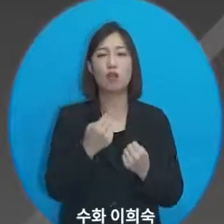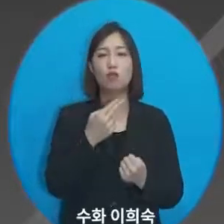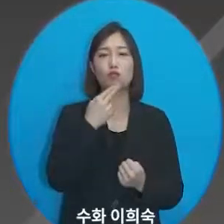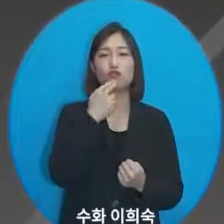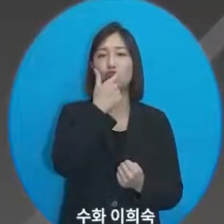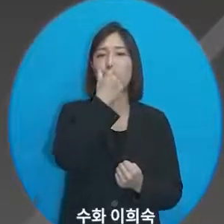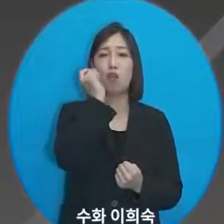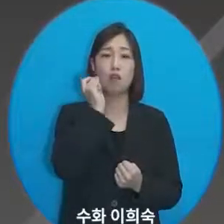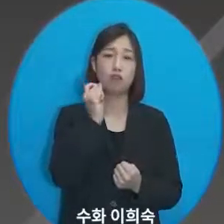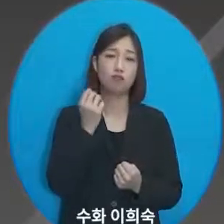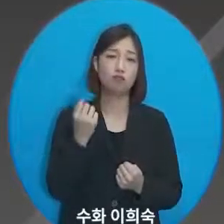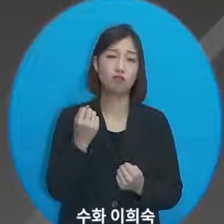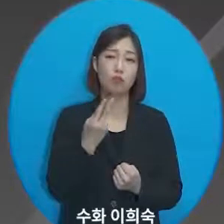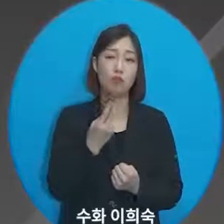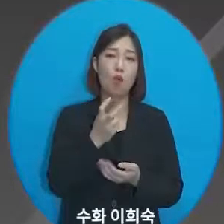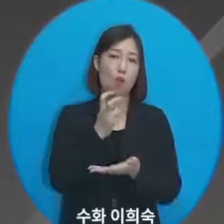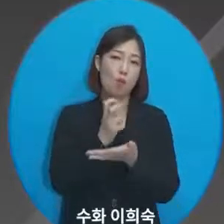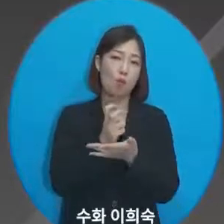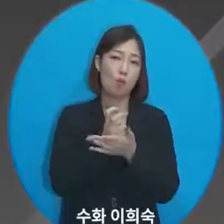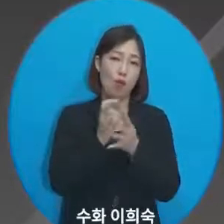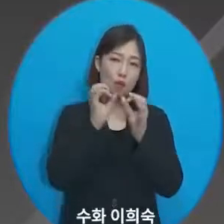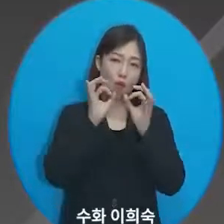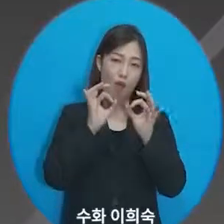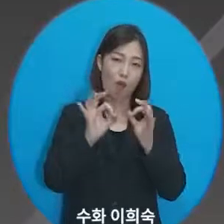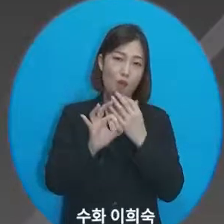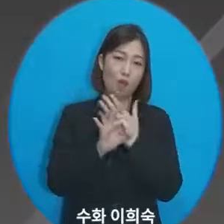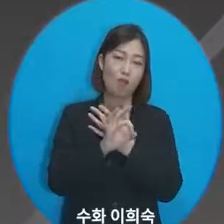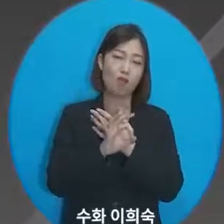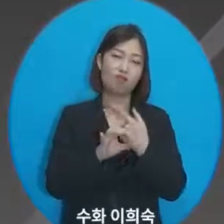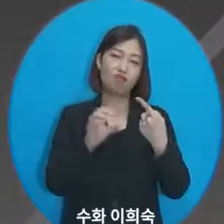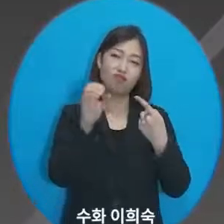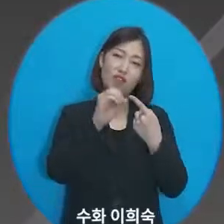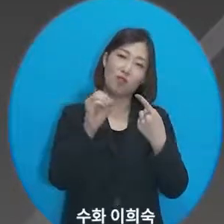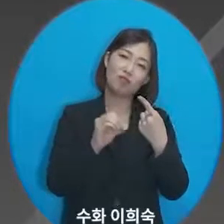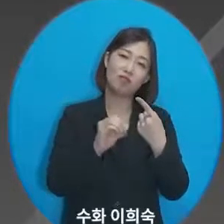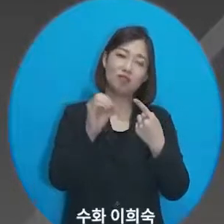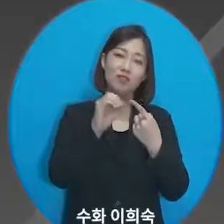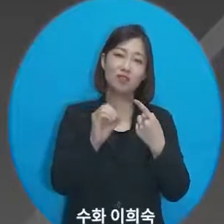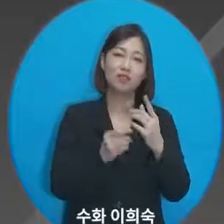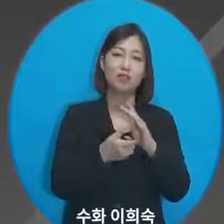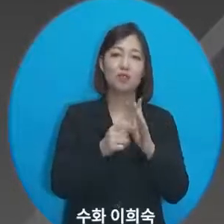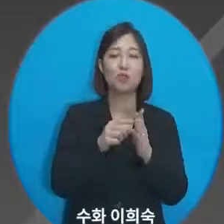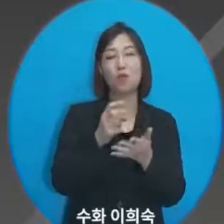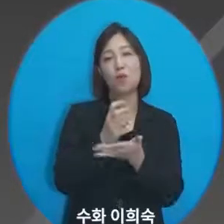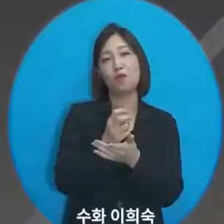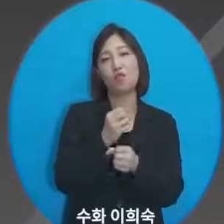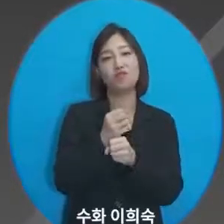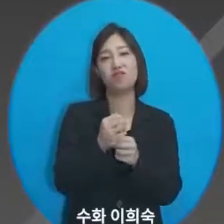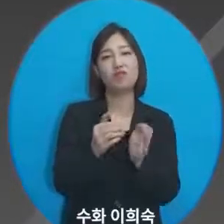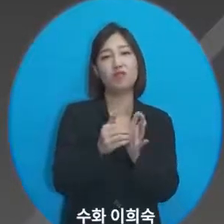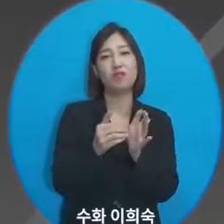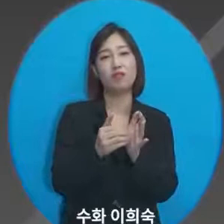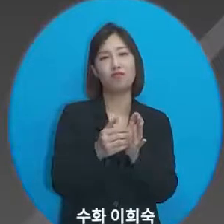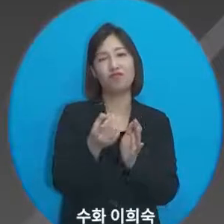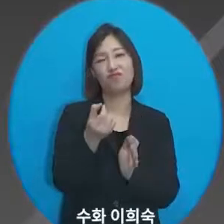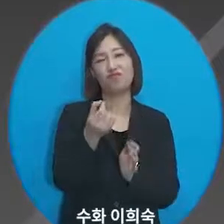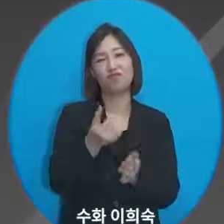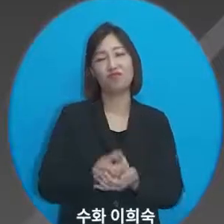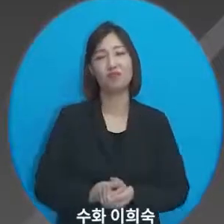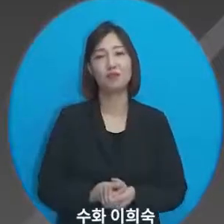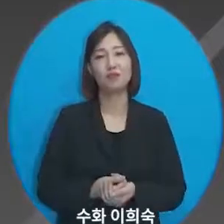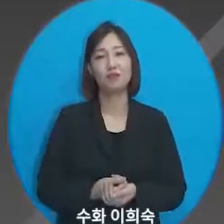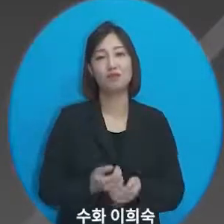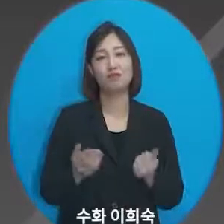현재 법적으로 전체 객실의 뭐 1% 정도가 이제 법률로 되어 있는데 장애인 객실하고 들어가면 거기에 그냥